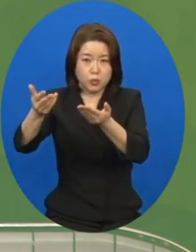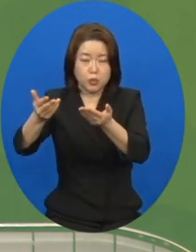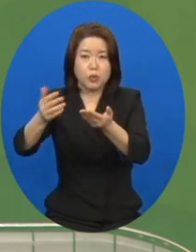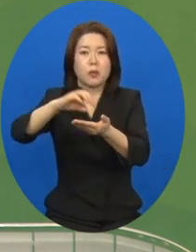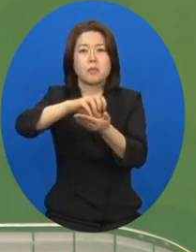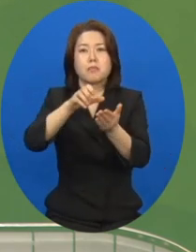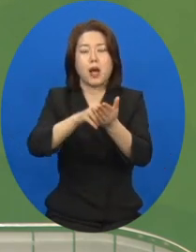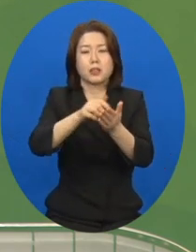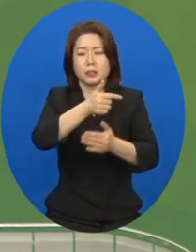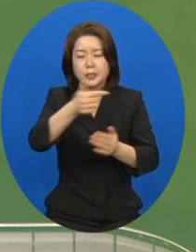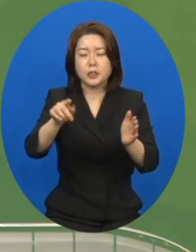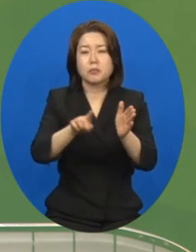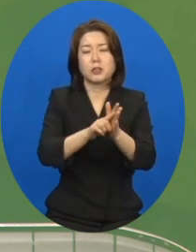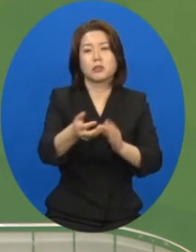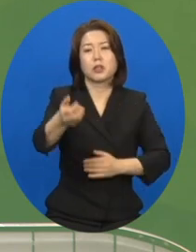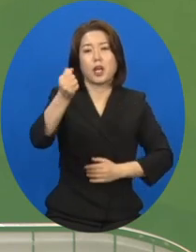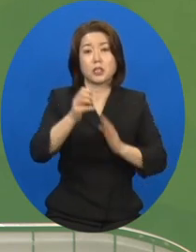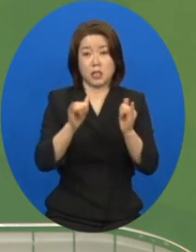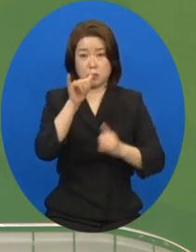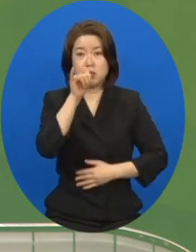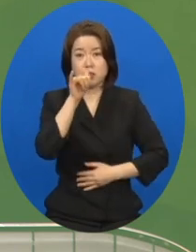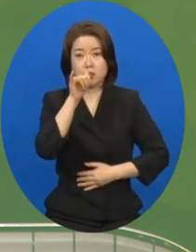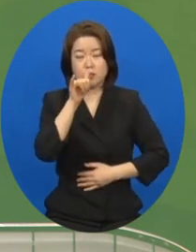분들도 있었어요.